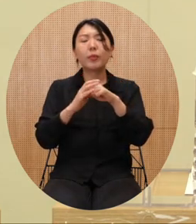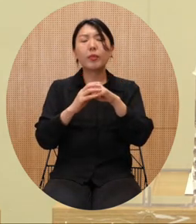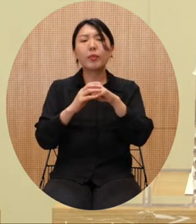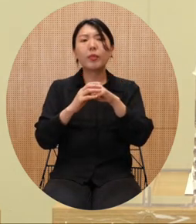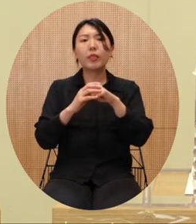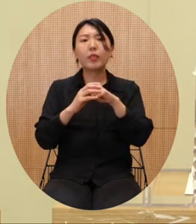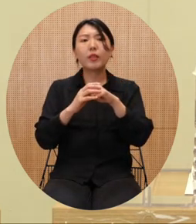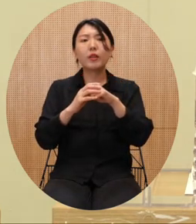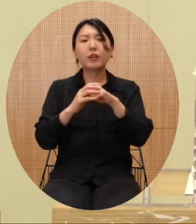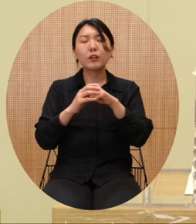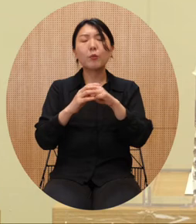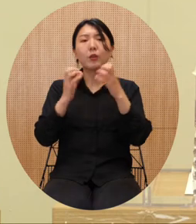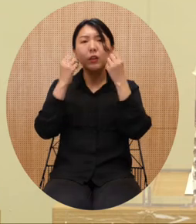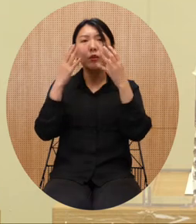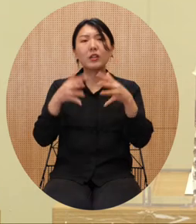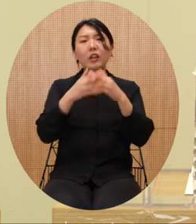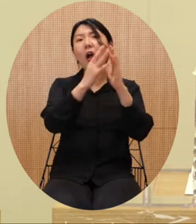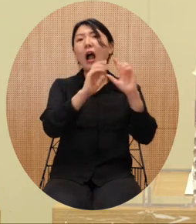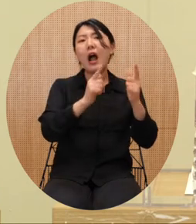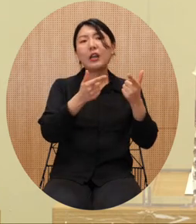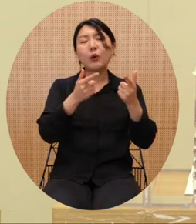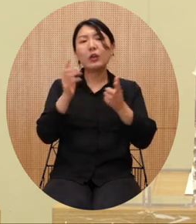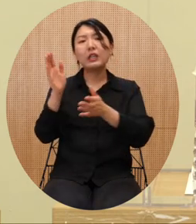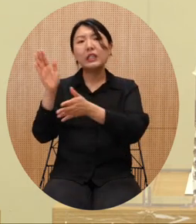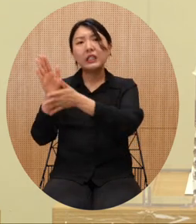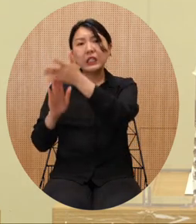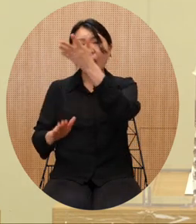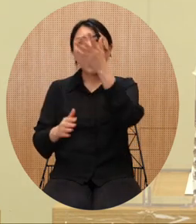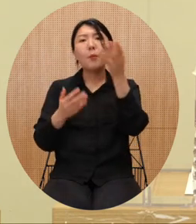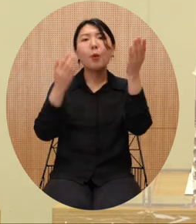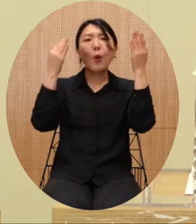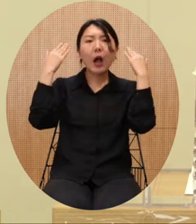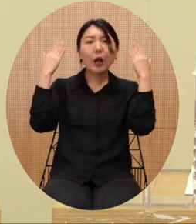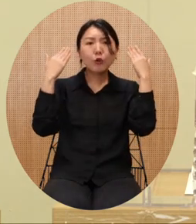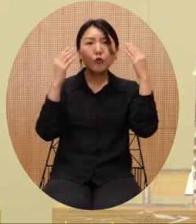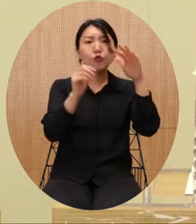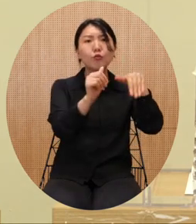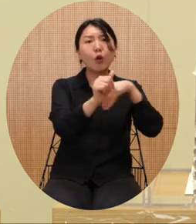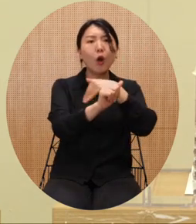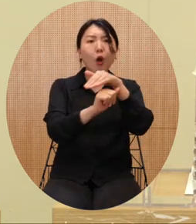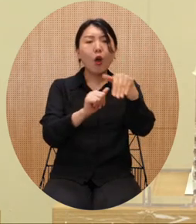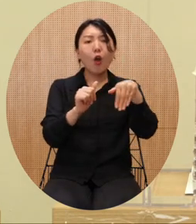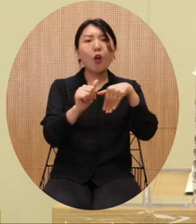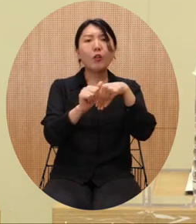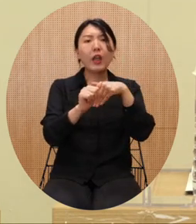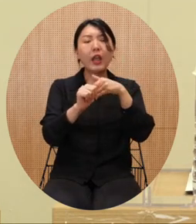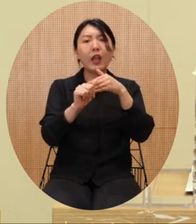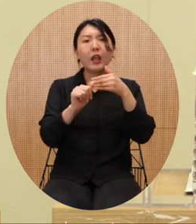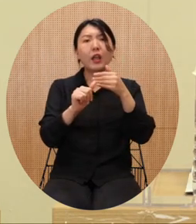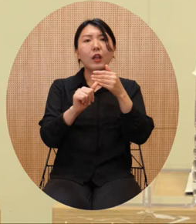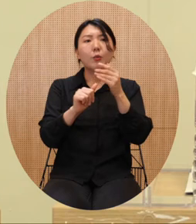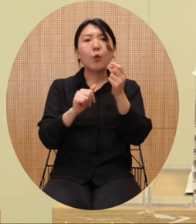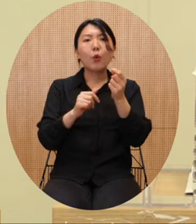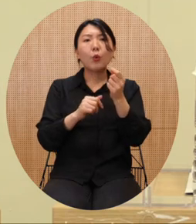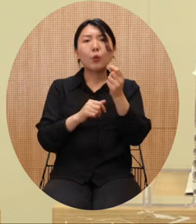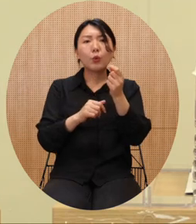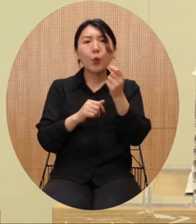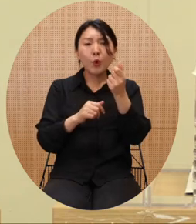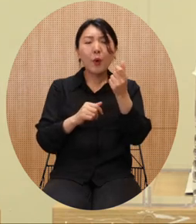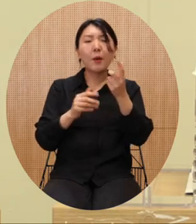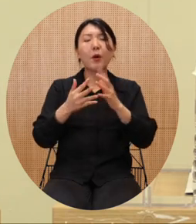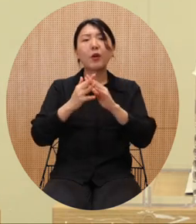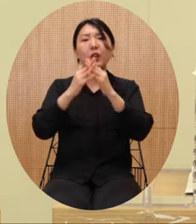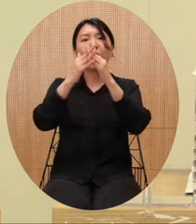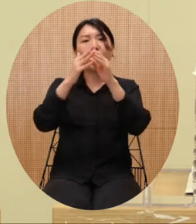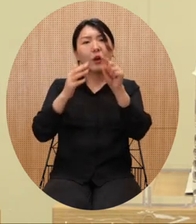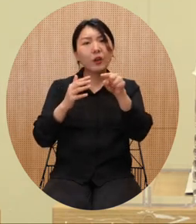영구임대주택처럼 이렇게 대단위로 짓는 그런 것이 아니라 도심지와 학교 주변에 소규모의 건설용 공공임대주택을 소셜믹스가